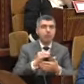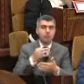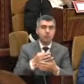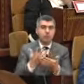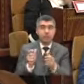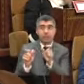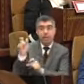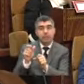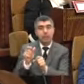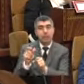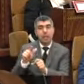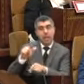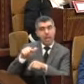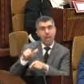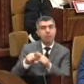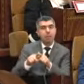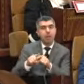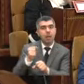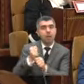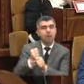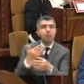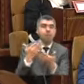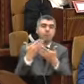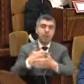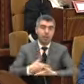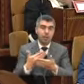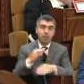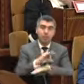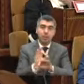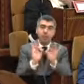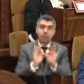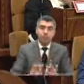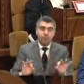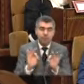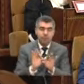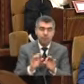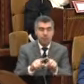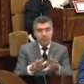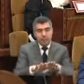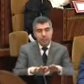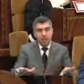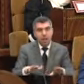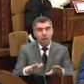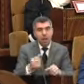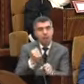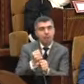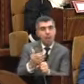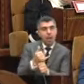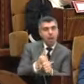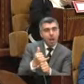بالليل ماشي موظفين ماشي مستخدمين عندهم مهن بسيطه كي عنده طبله خدام في مقهى خدام في